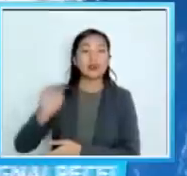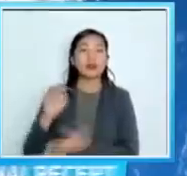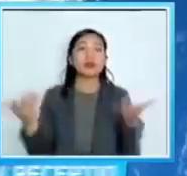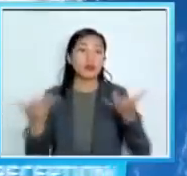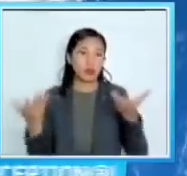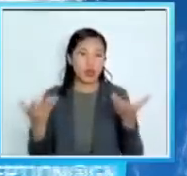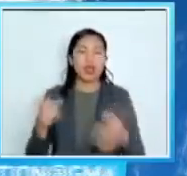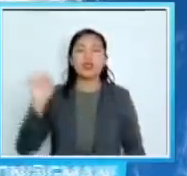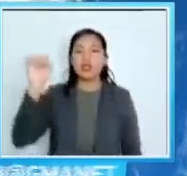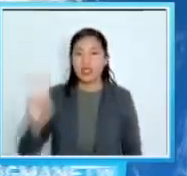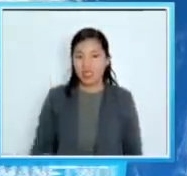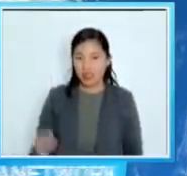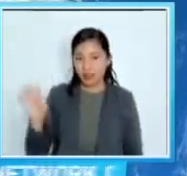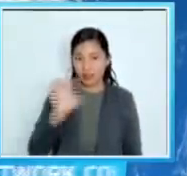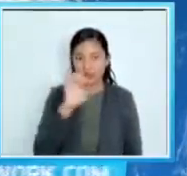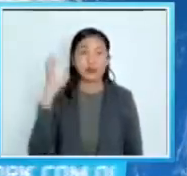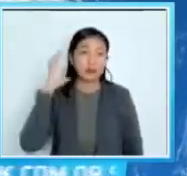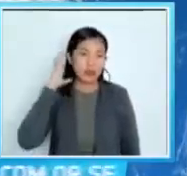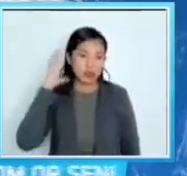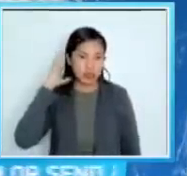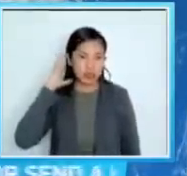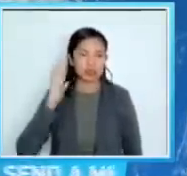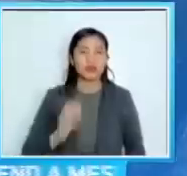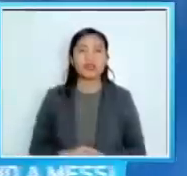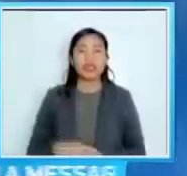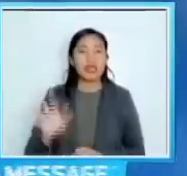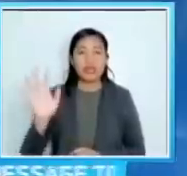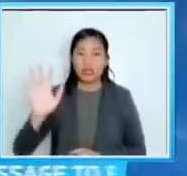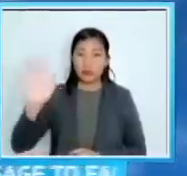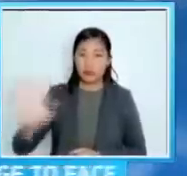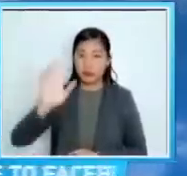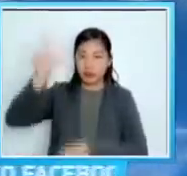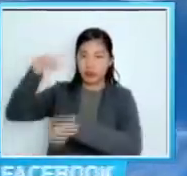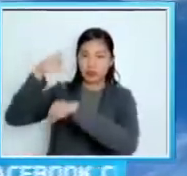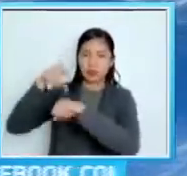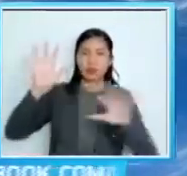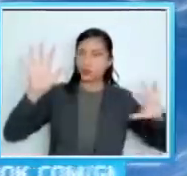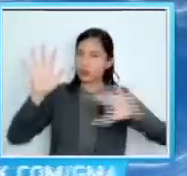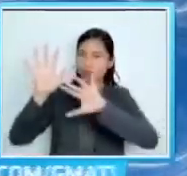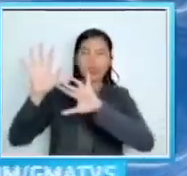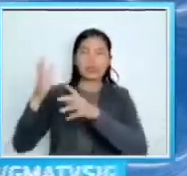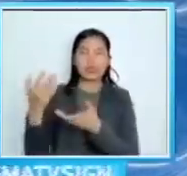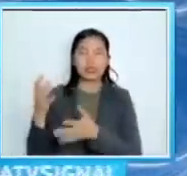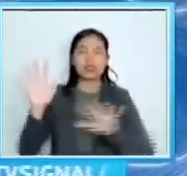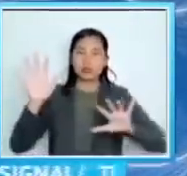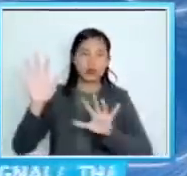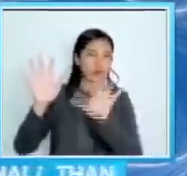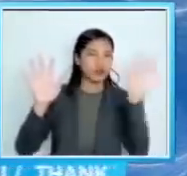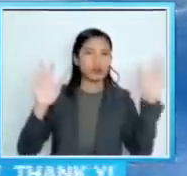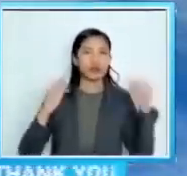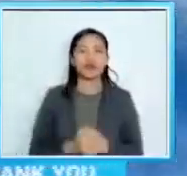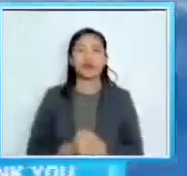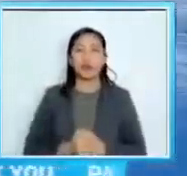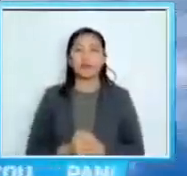Mababa rin po ang chance na itong maging bagyo. Sa ngayon, apektado ng Intertropical Convergence Zone ang Southern Mindanao. Base sa rainfall forecast